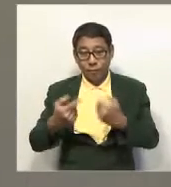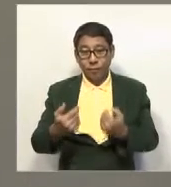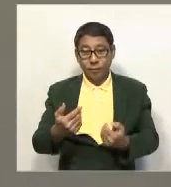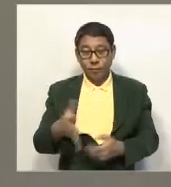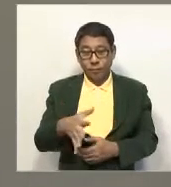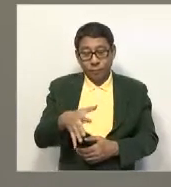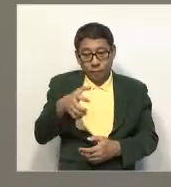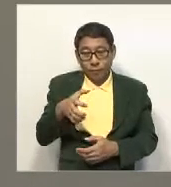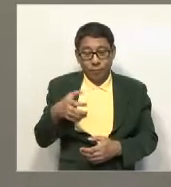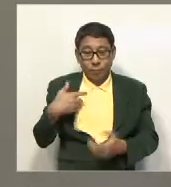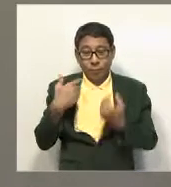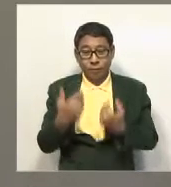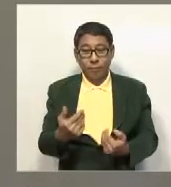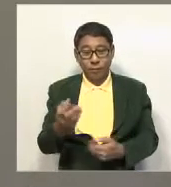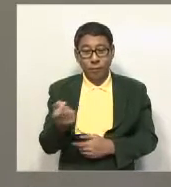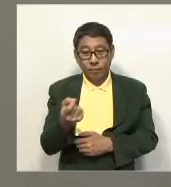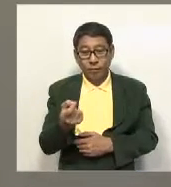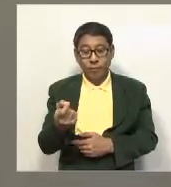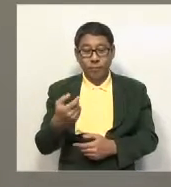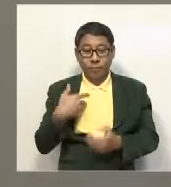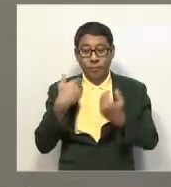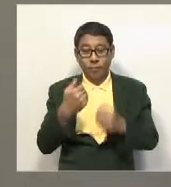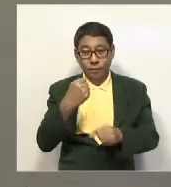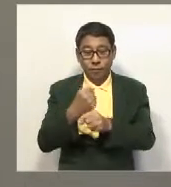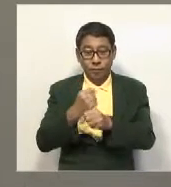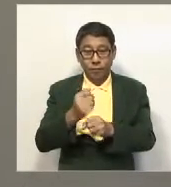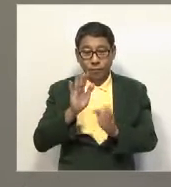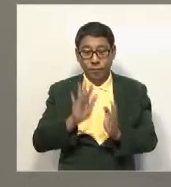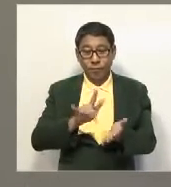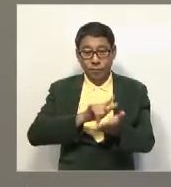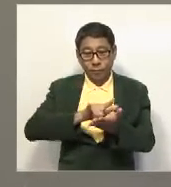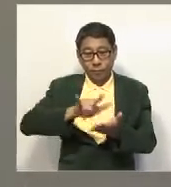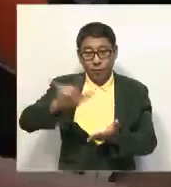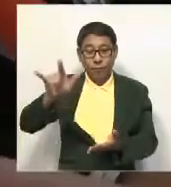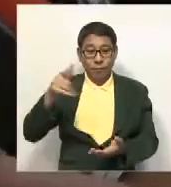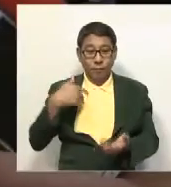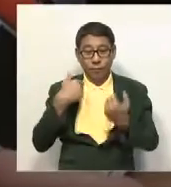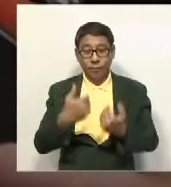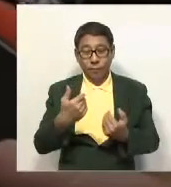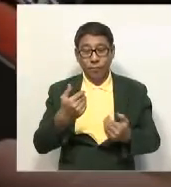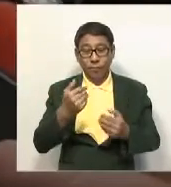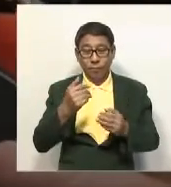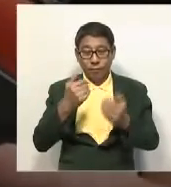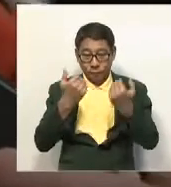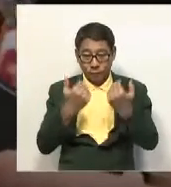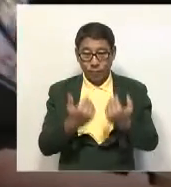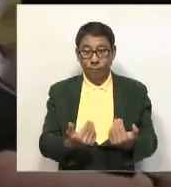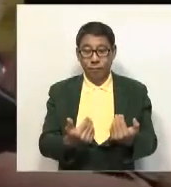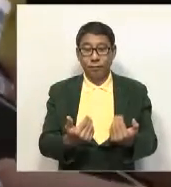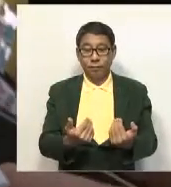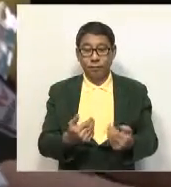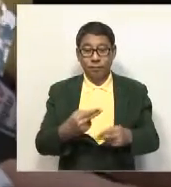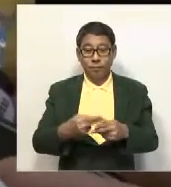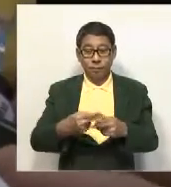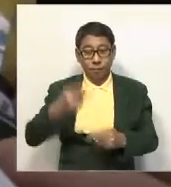นิ้วมือซ้นเล็กน้อยนะครับส่วนภารกิจในต่างประเทศของนายกรัฐมนตรีหลังจากนี้เนี่ยทาง